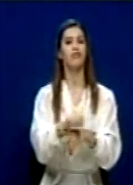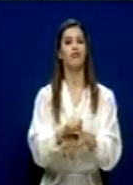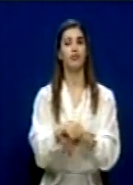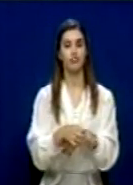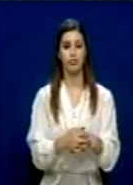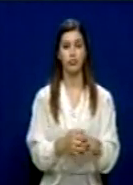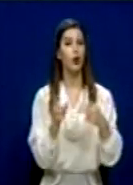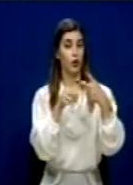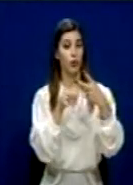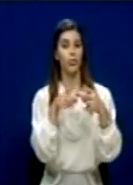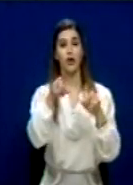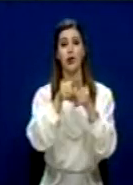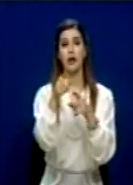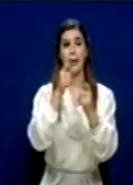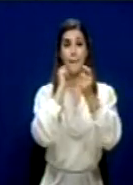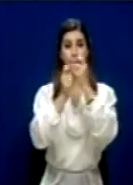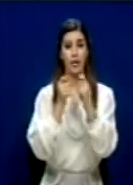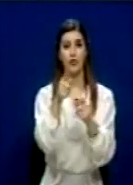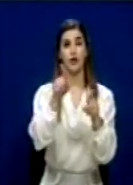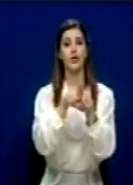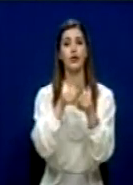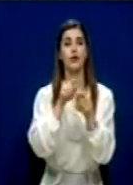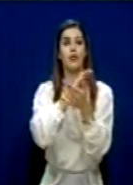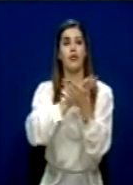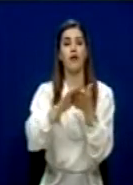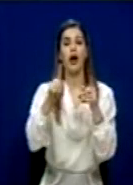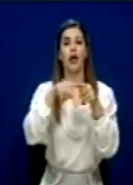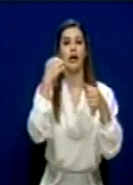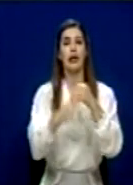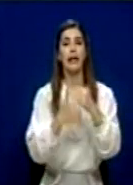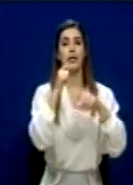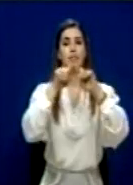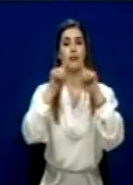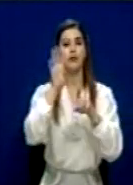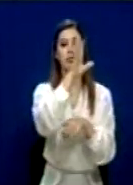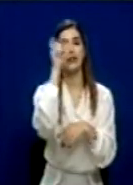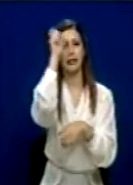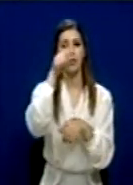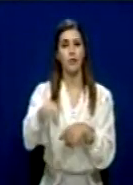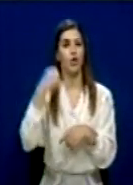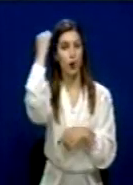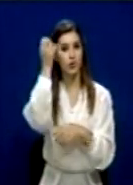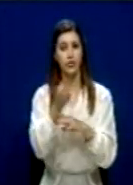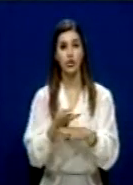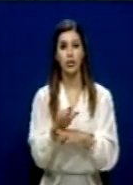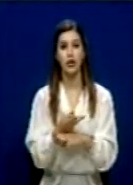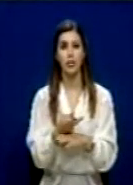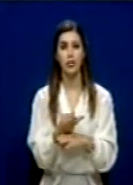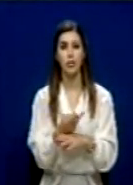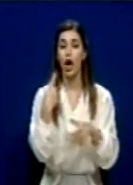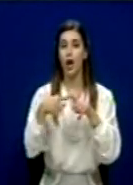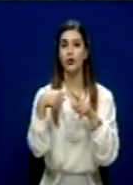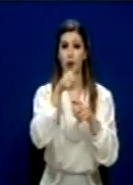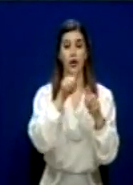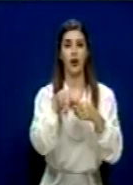Çështja e dytë, kjo marrveshje e amniston pushtetin kriminal edhe ilegal të Serbisë në territorin e Kosovës. Përmes